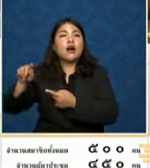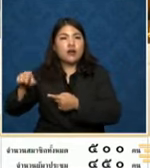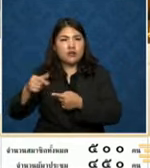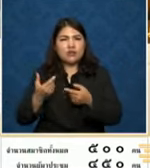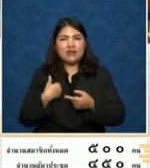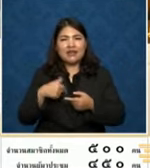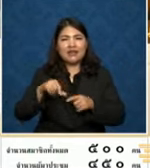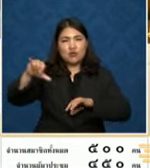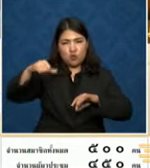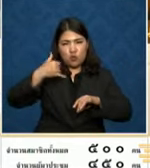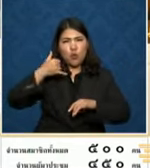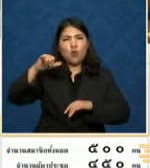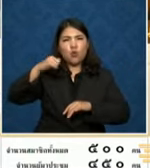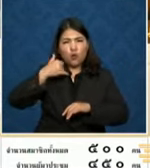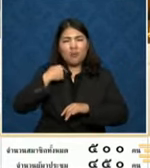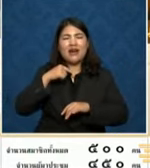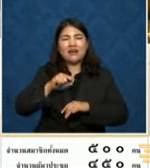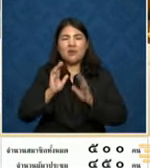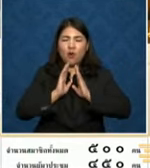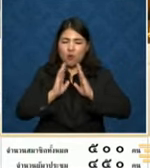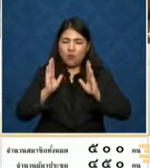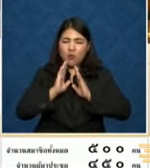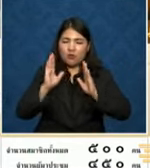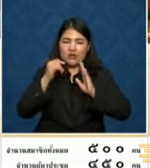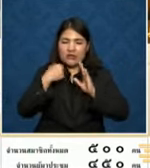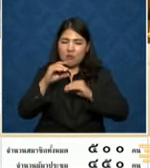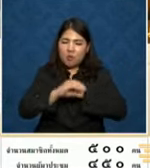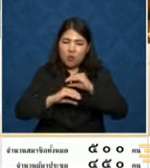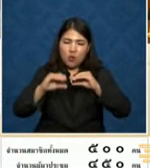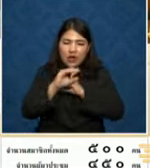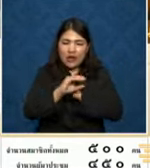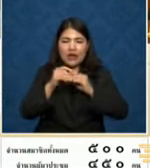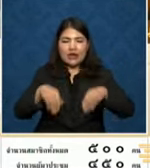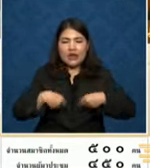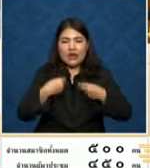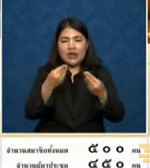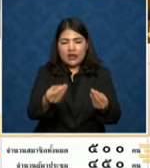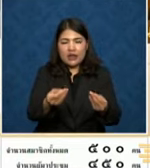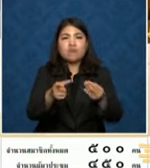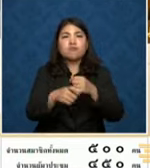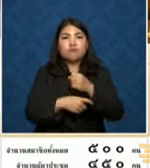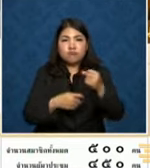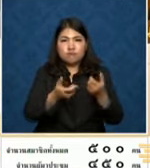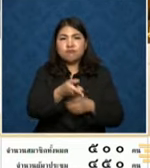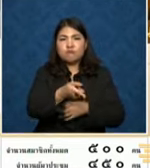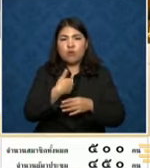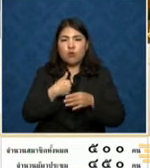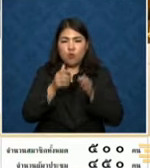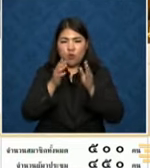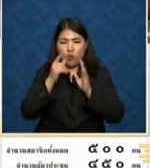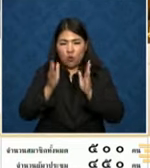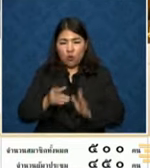ทรมาหาผมขอขอบคุณผมที่ทำโครงการดีให้กับพี่น้องชาวนาคนไทยชาวนา4